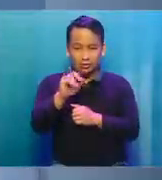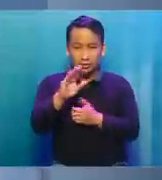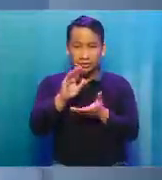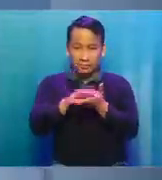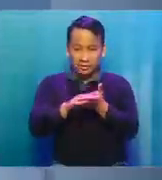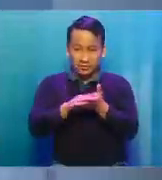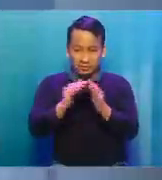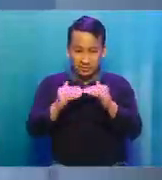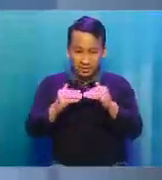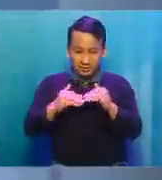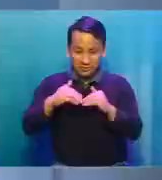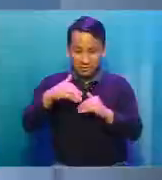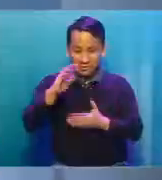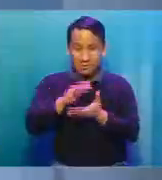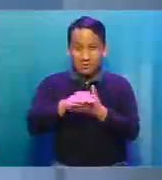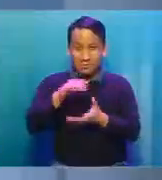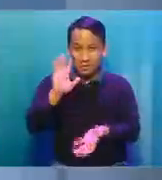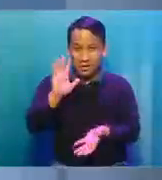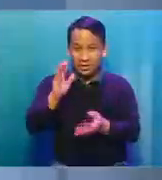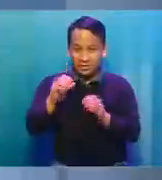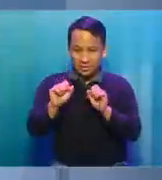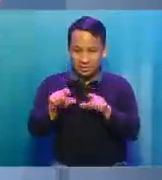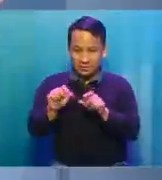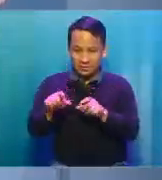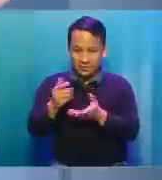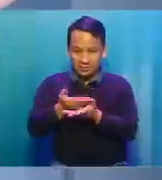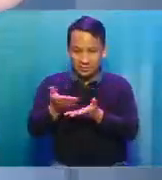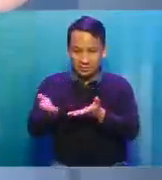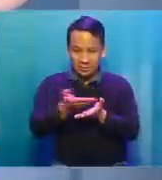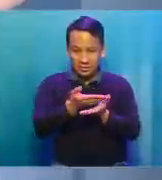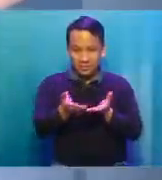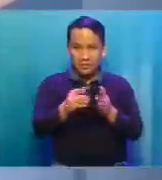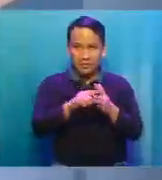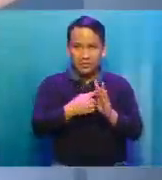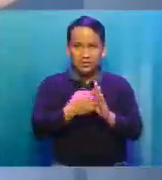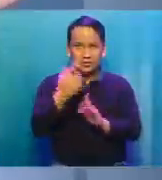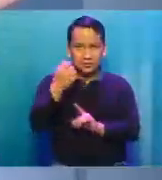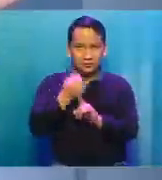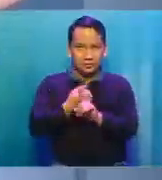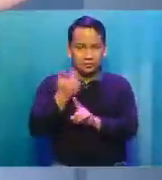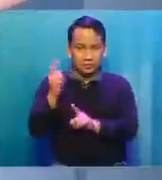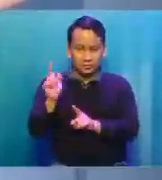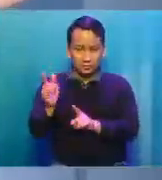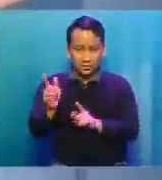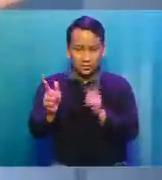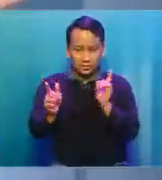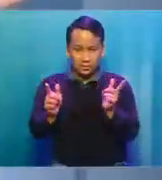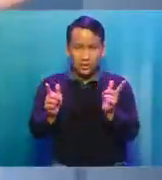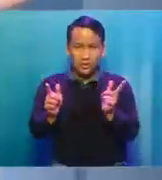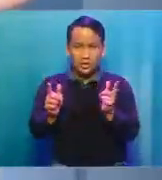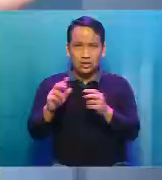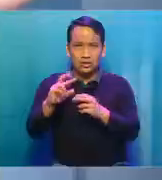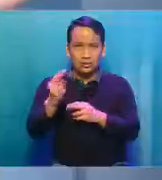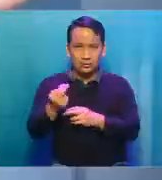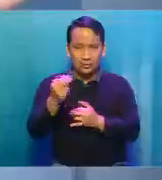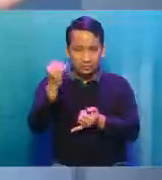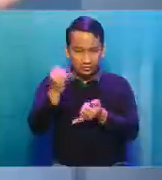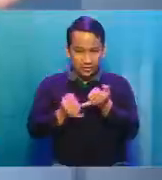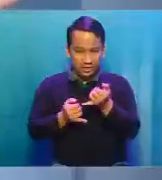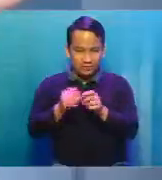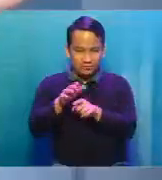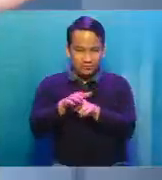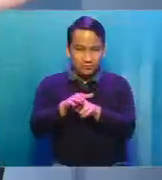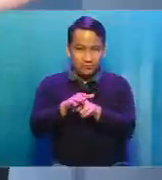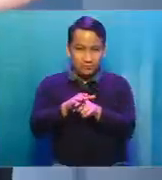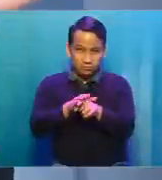ng antas ng presyo ng mga bilihin. Simulan natin itong September 2020 kung kailan huling bumagal